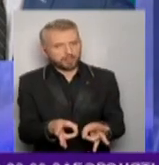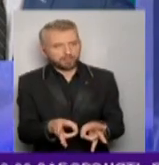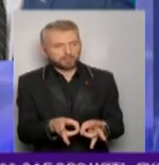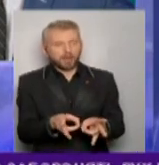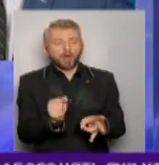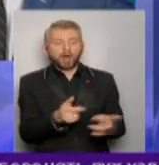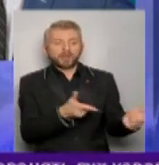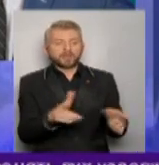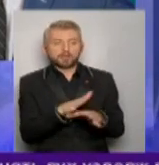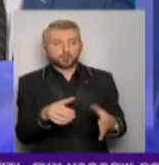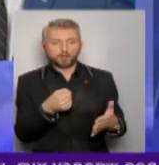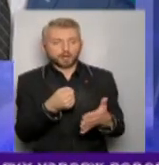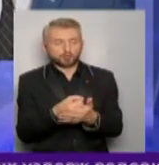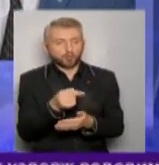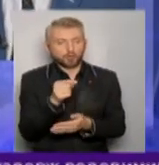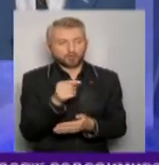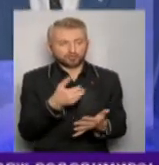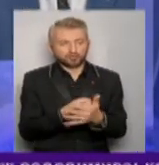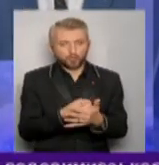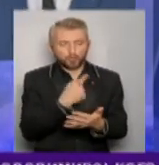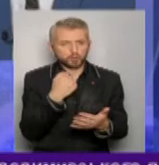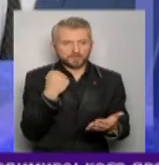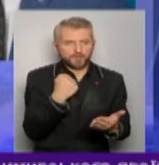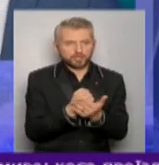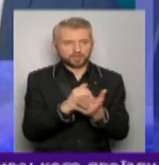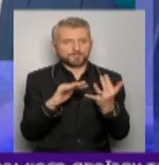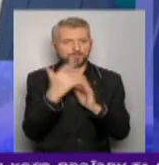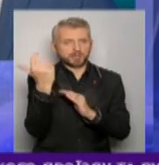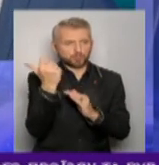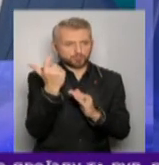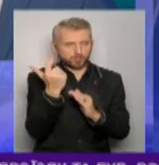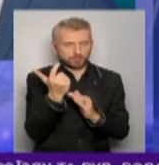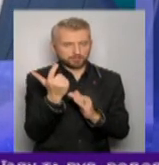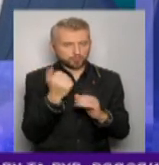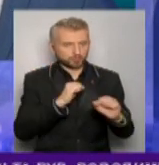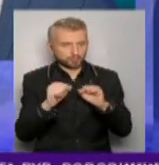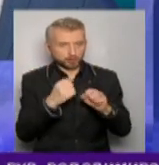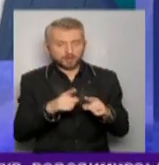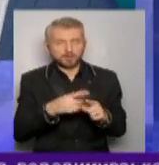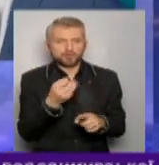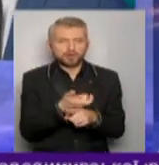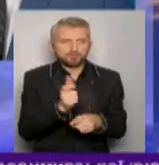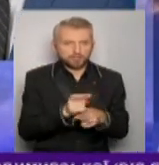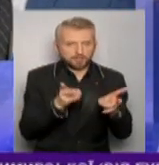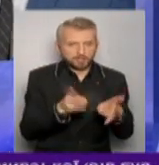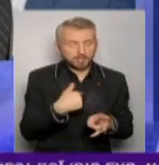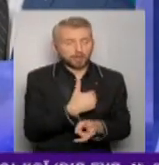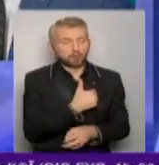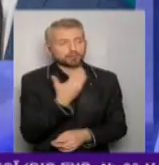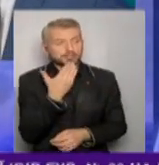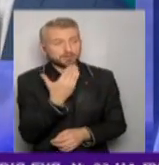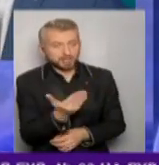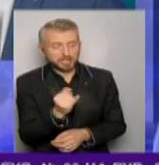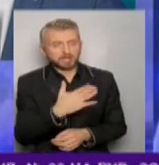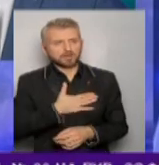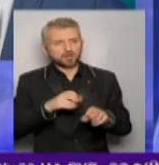підготовка до цього саме, до утвердження фермерського типу господарювання – це ще більша біда. От я хочу запитати і